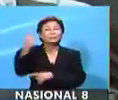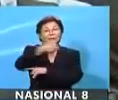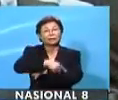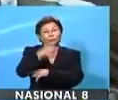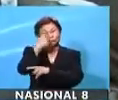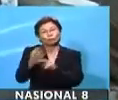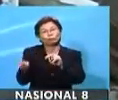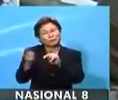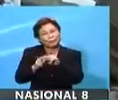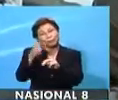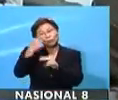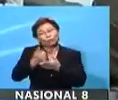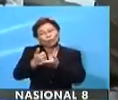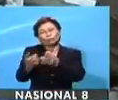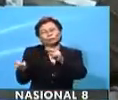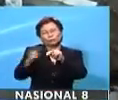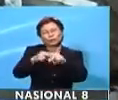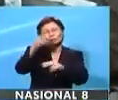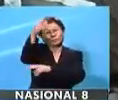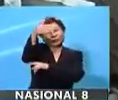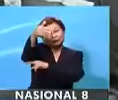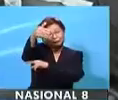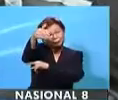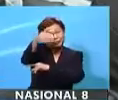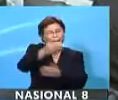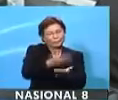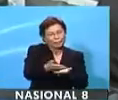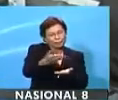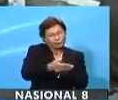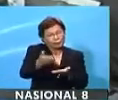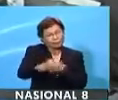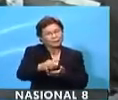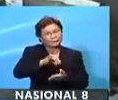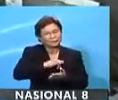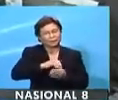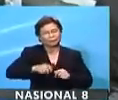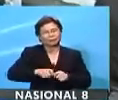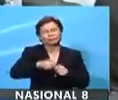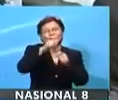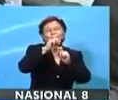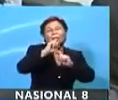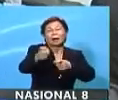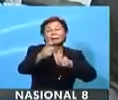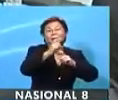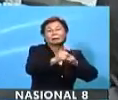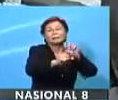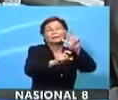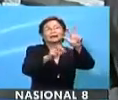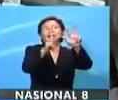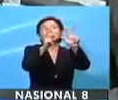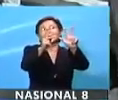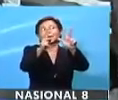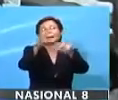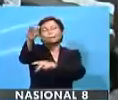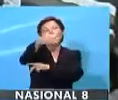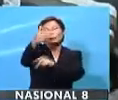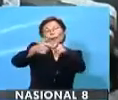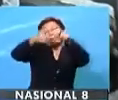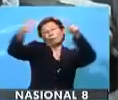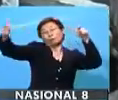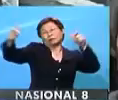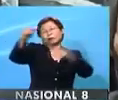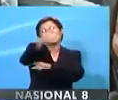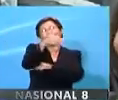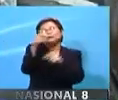tambah bendera yang telah dibeli oleh orang ramai, saya telah mengedarkan 3,000 bendera besar dan 2,000